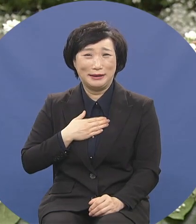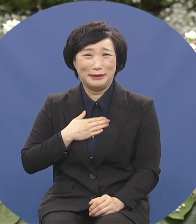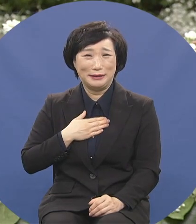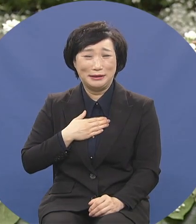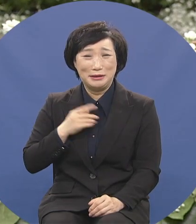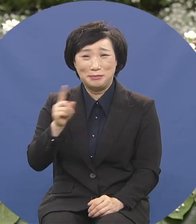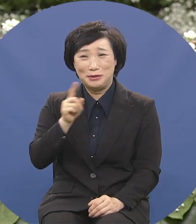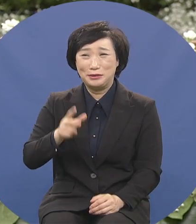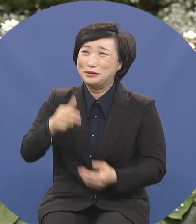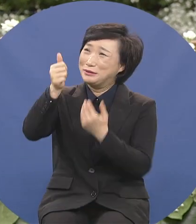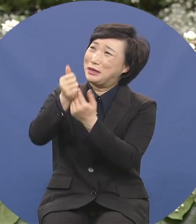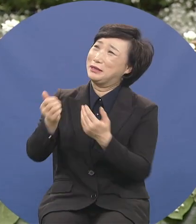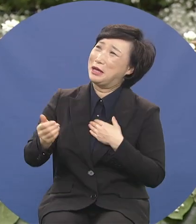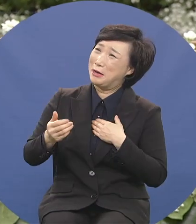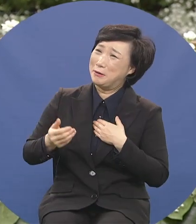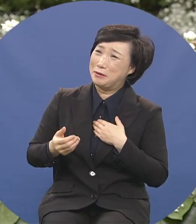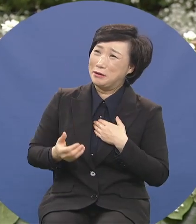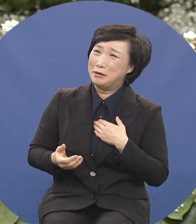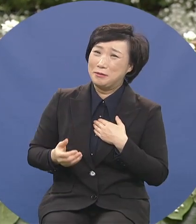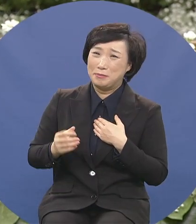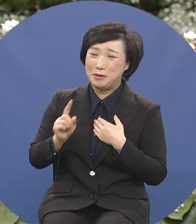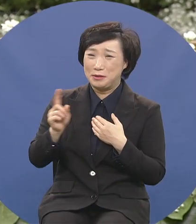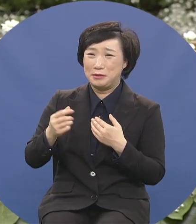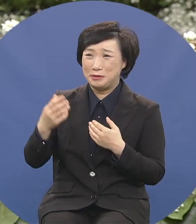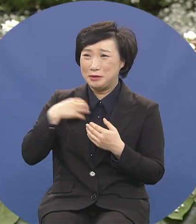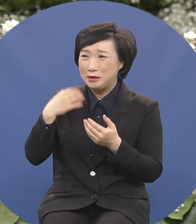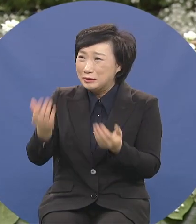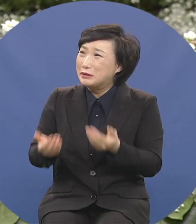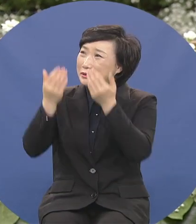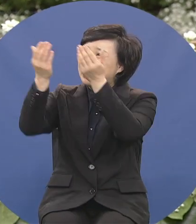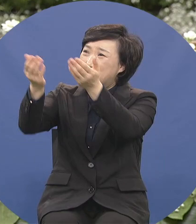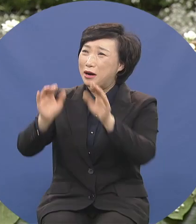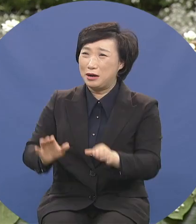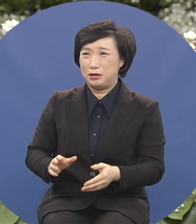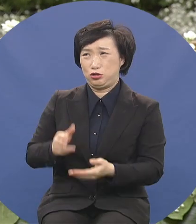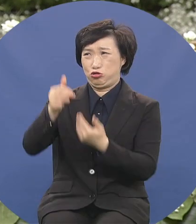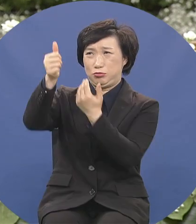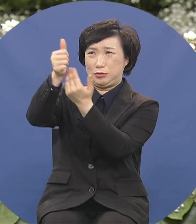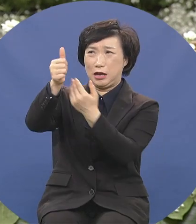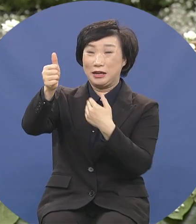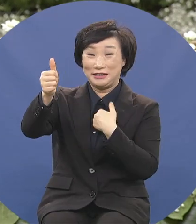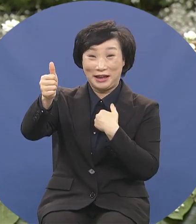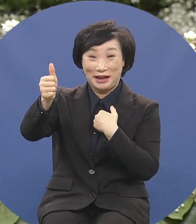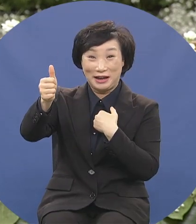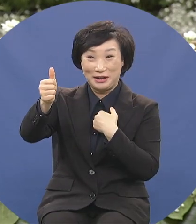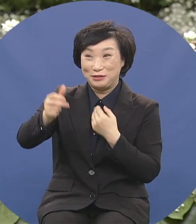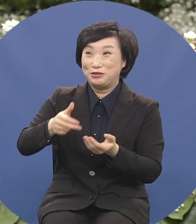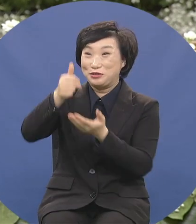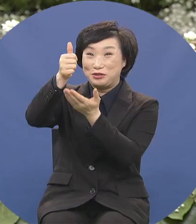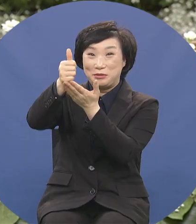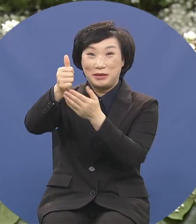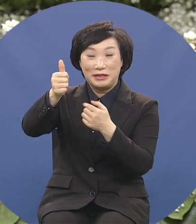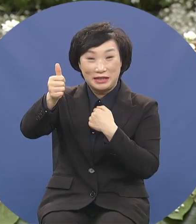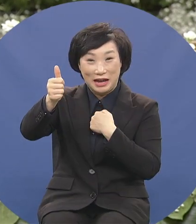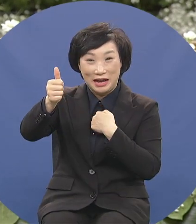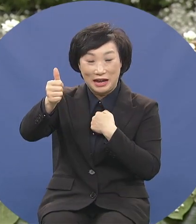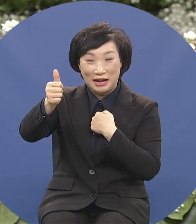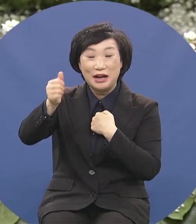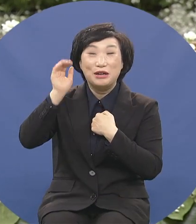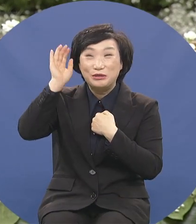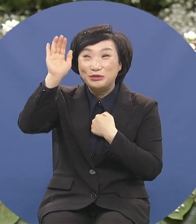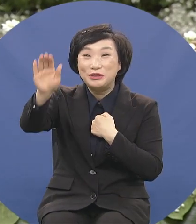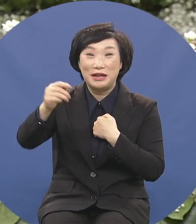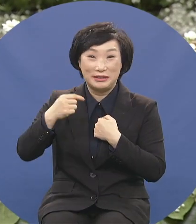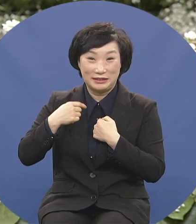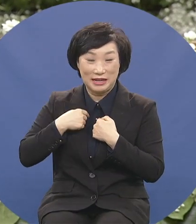무엇을 주님께 내놓고 나는 이렇게 주님 앞에 주님이 나중에